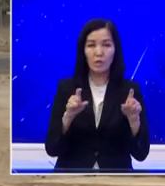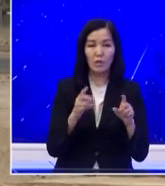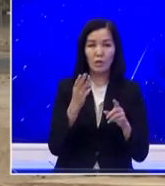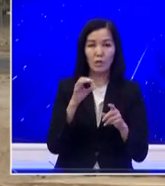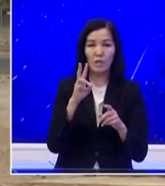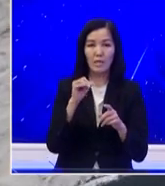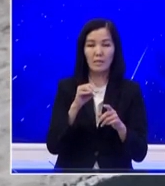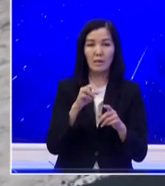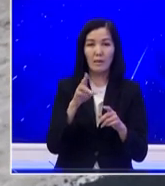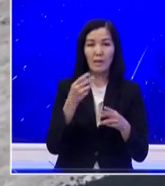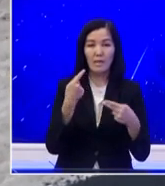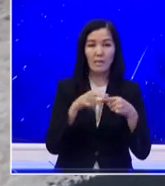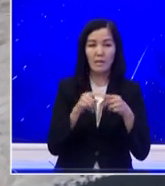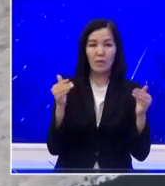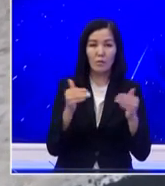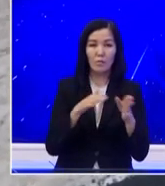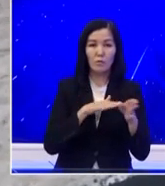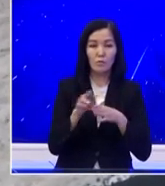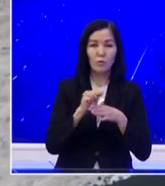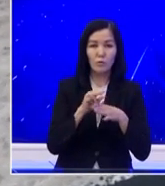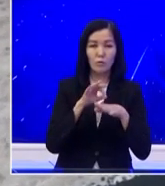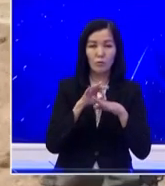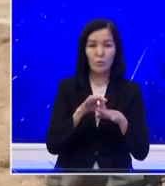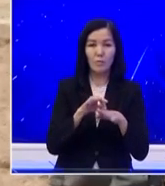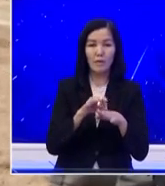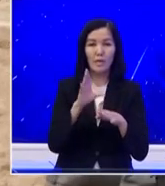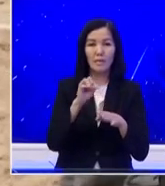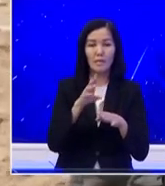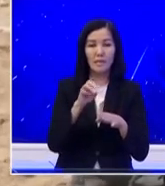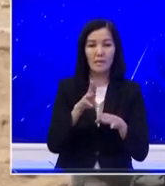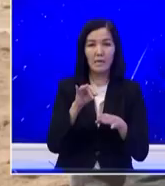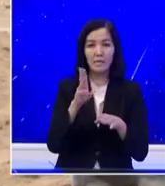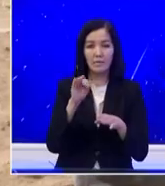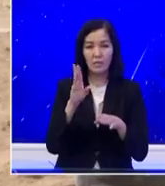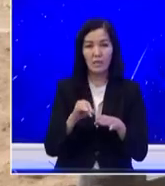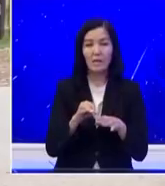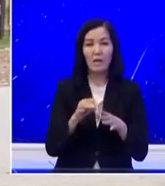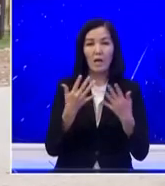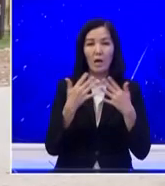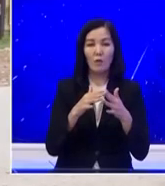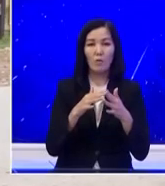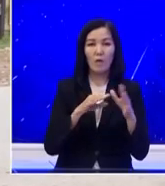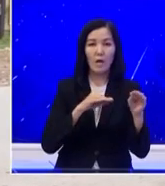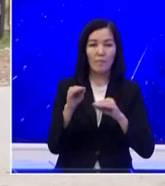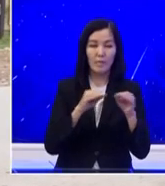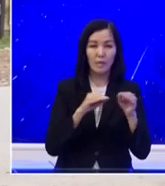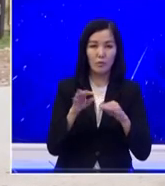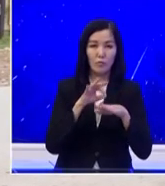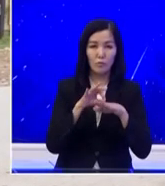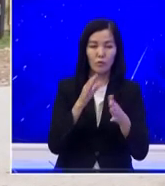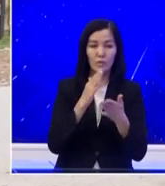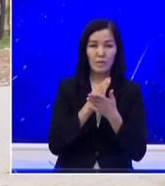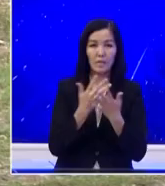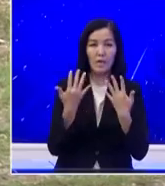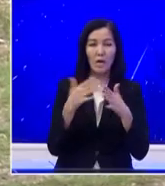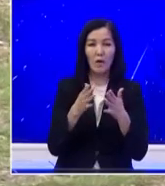Шелектегі политехникалық колледждің күрделі жөндеуі бар. Сатай, Қызылжар, Құлжа елді мекендеріне абаттандыру жұмыстары жасалады.